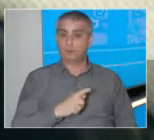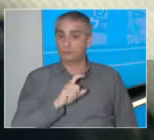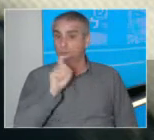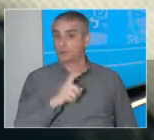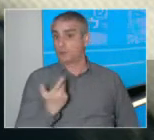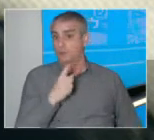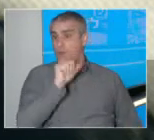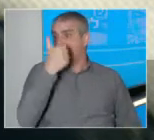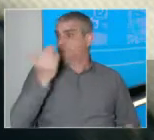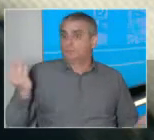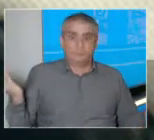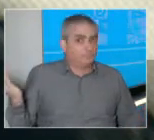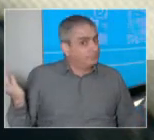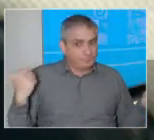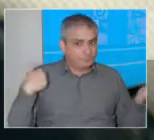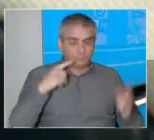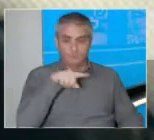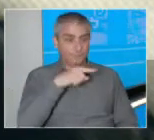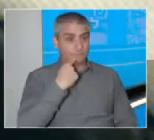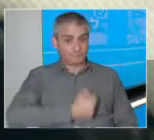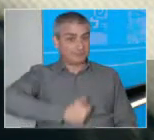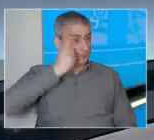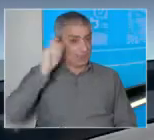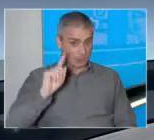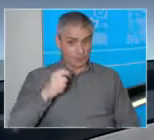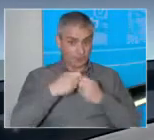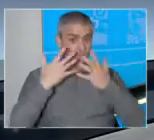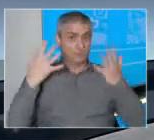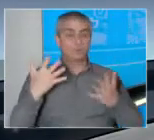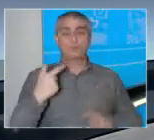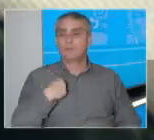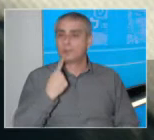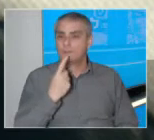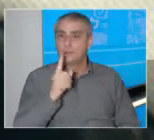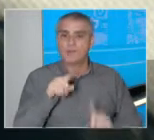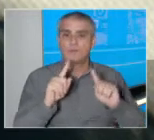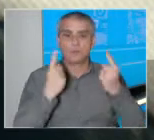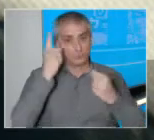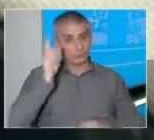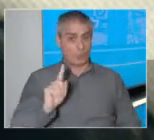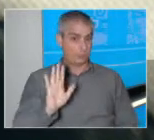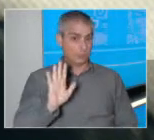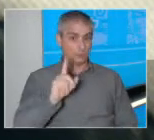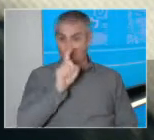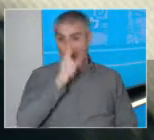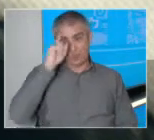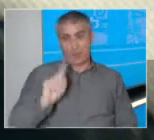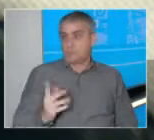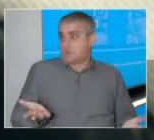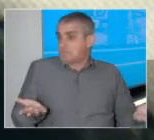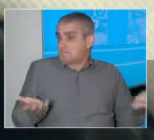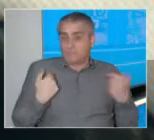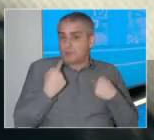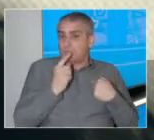להיות שהוא הראשון, אני לא פוסל. לא אתה אומר שהשר לא ידע בגופים כאלו גדולים. אמרתי שקורה, שהוא לא יודע. אגב, יכול להיות שהוא לא ידע, אני לא